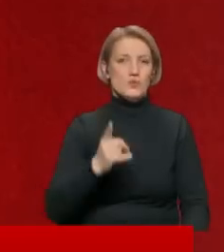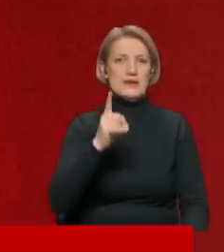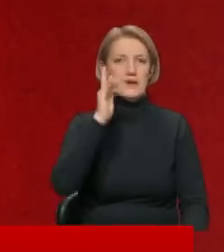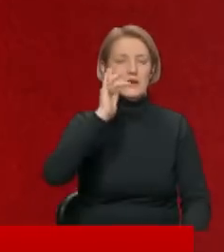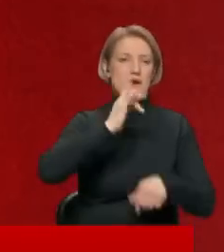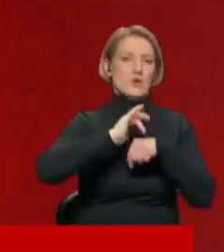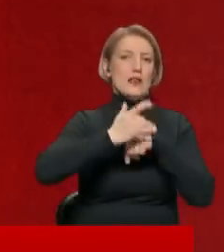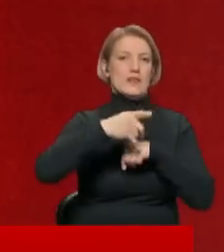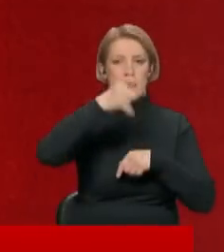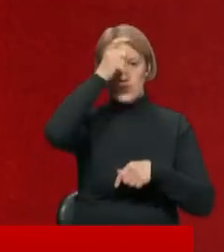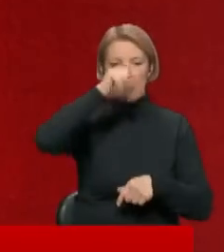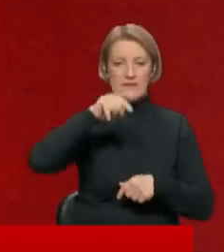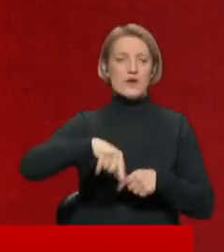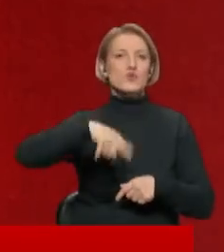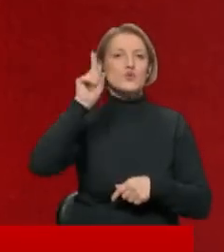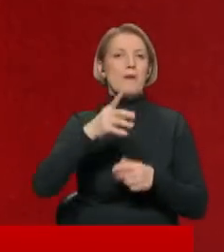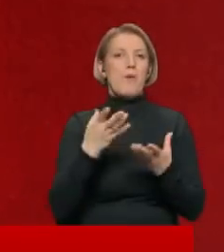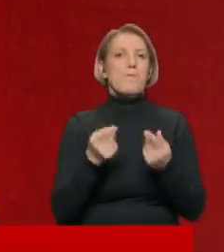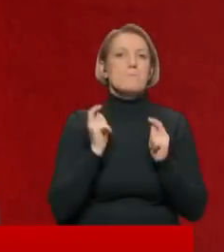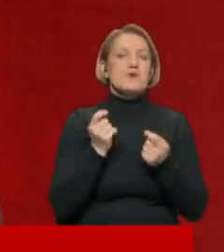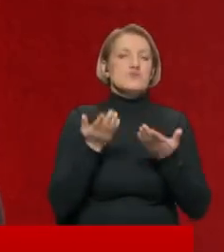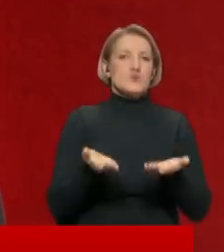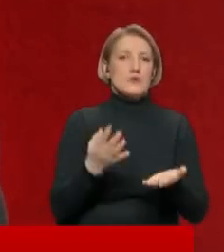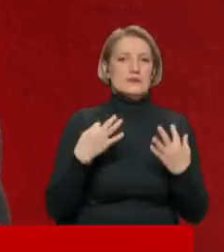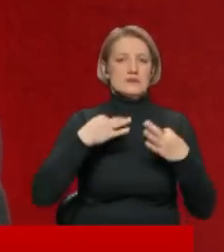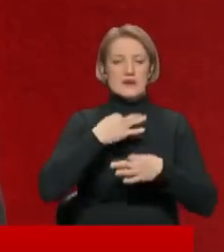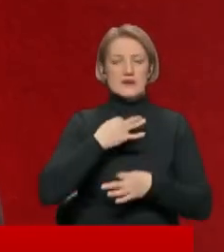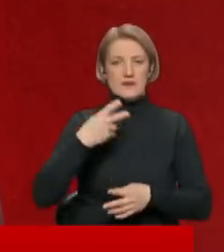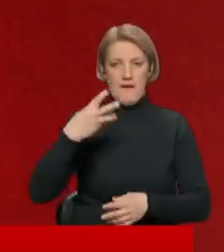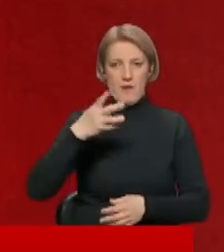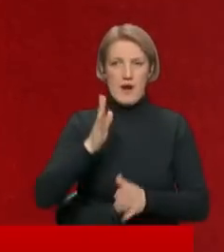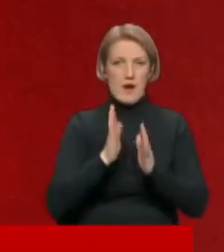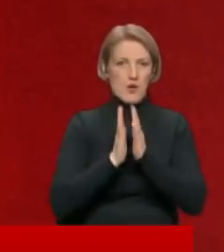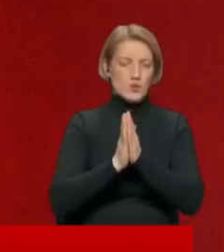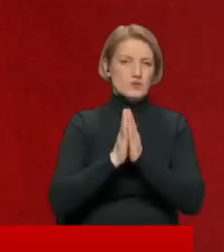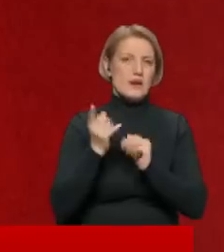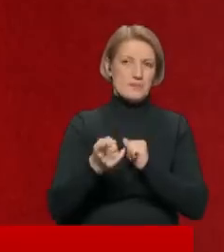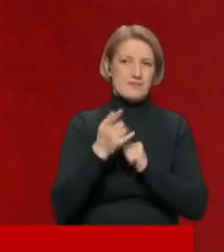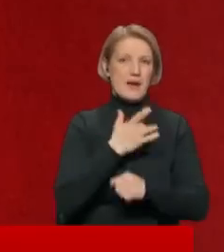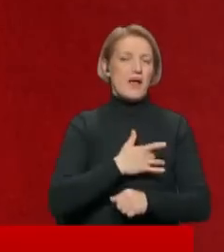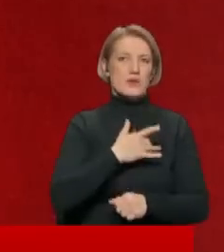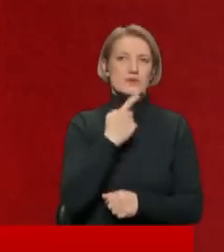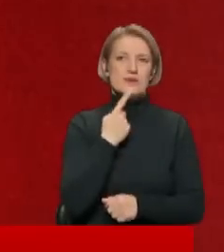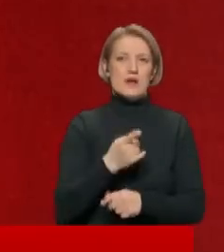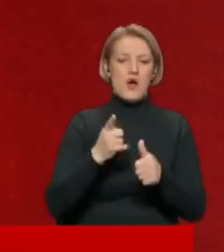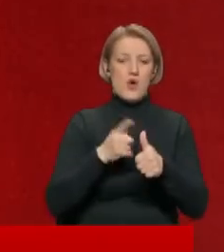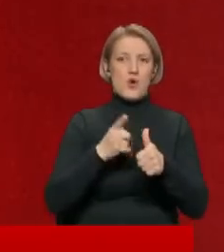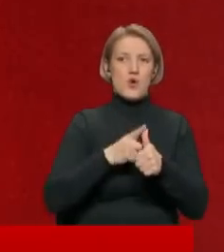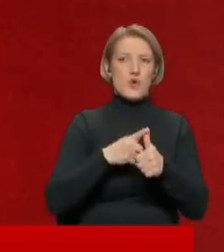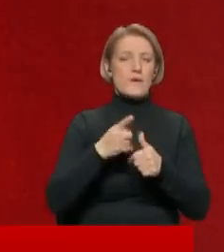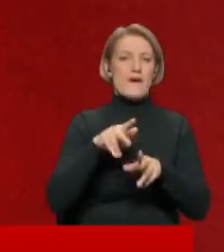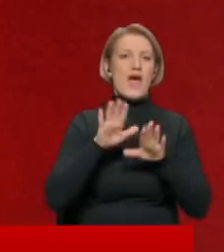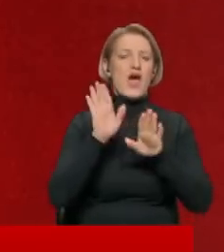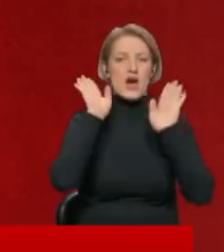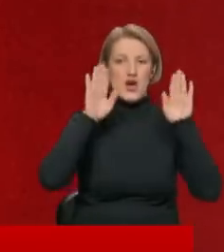Bunu ister istemez Gündem yapmak mecburiyetindesiniz Sayın Erdoğan Afedersiniz yani Anadolu tabiriyle diyelim önce merkebi